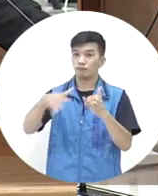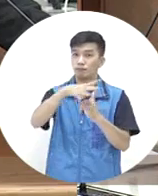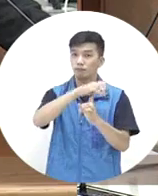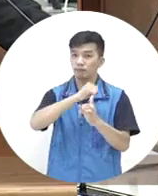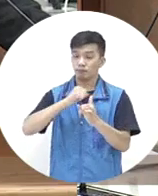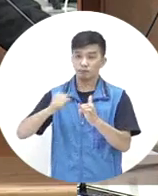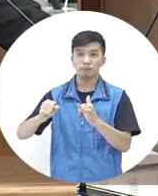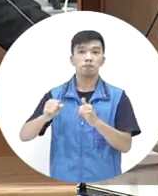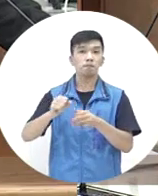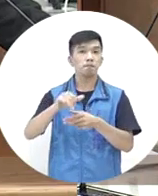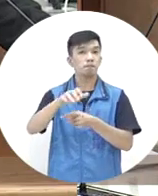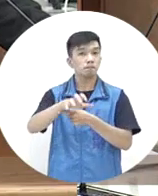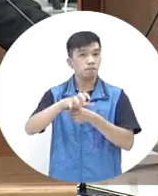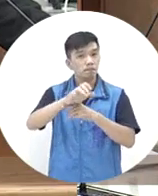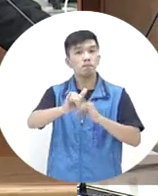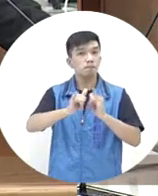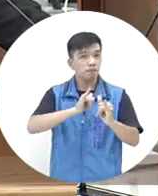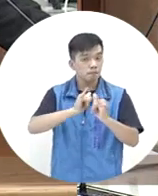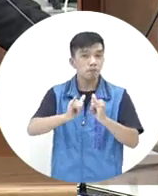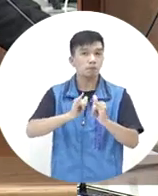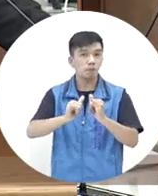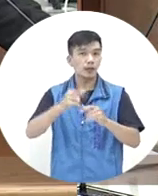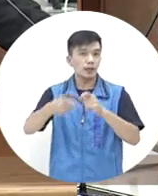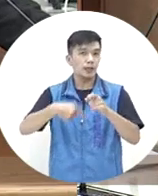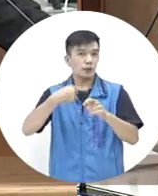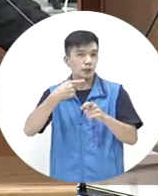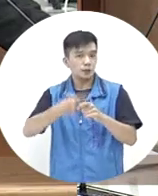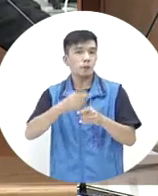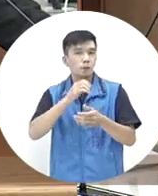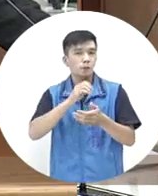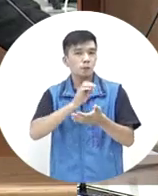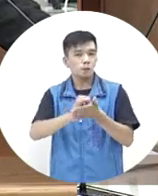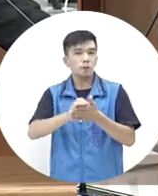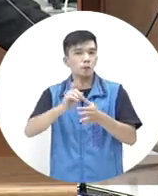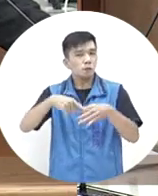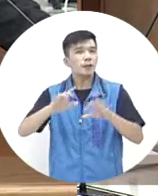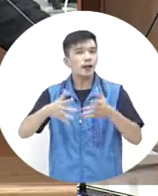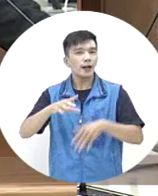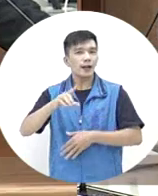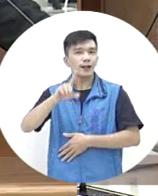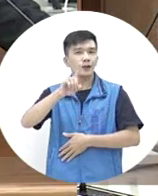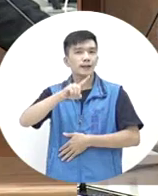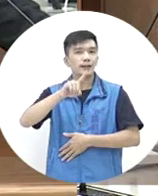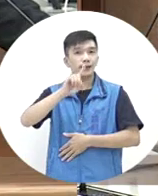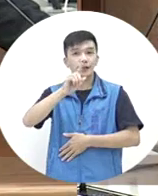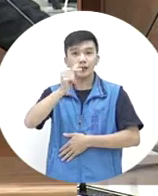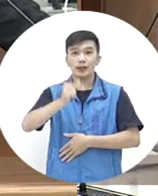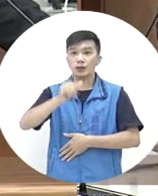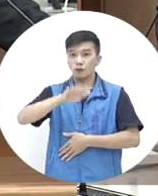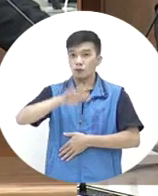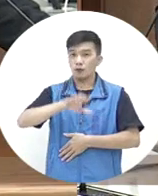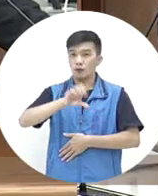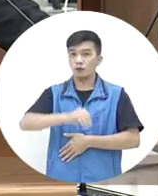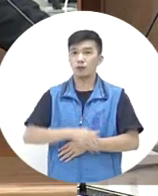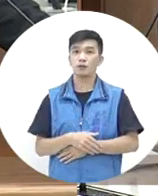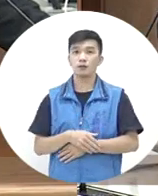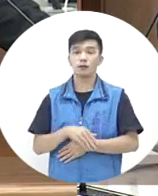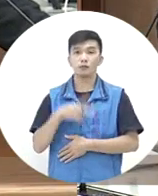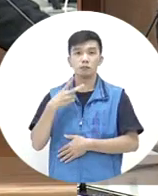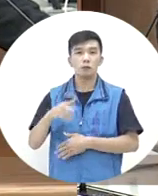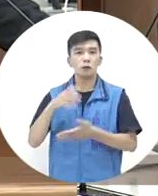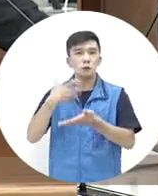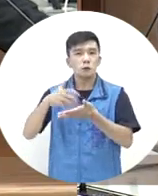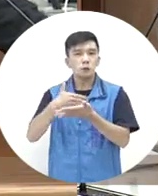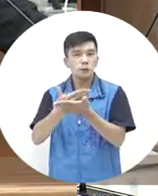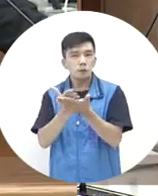民产值一年有5000亿。 是， 我们必须要看到77万的农民户，其实他们的压